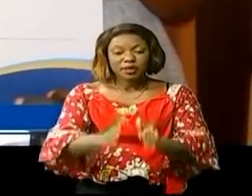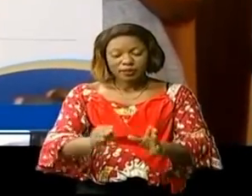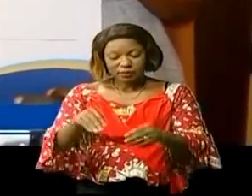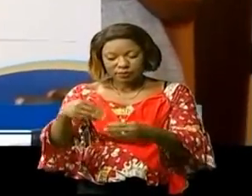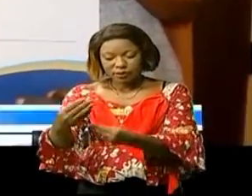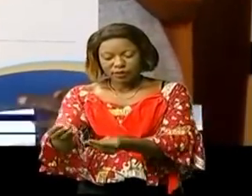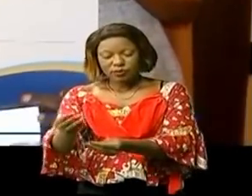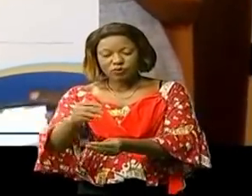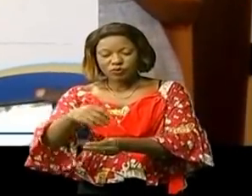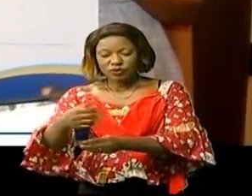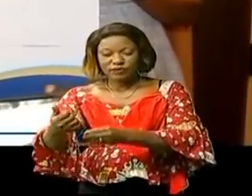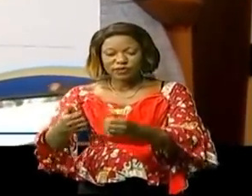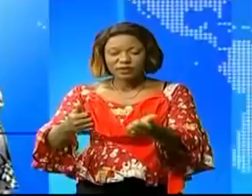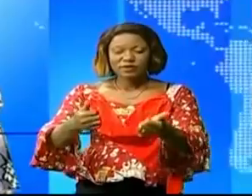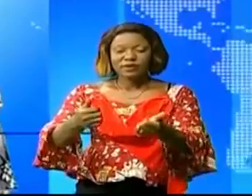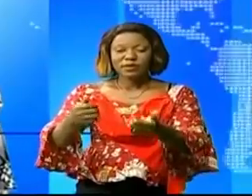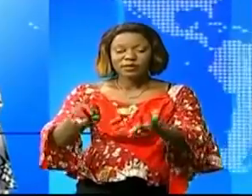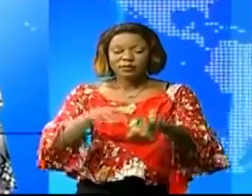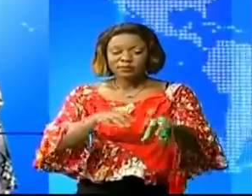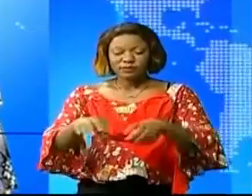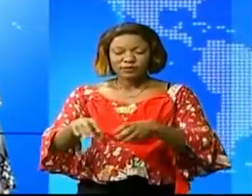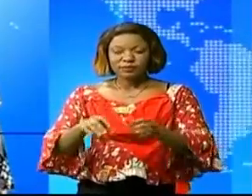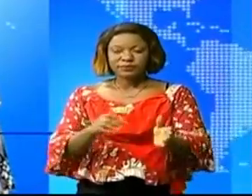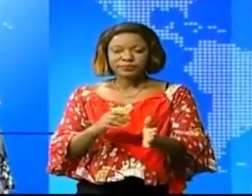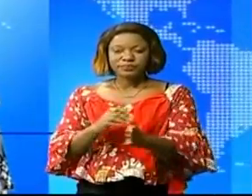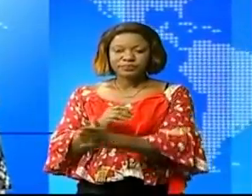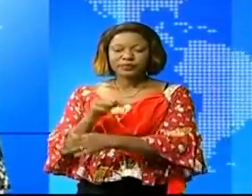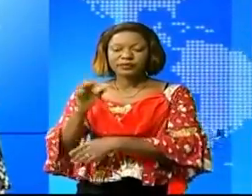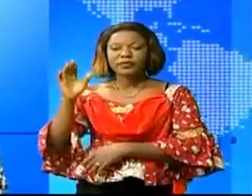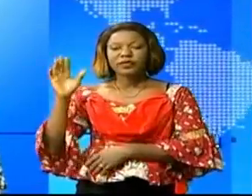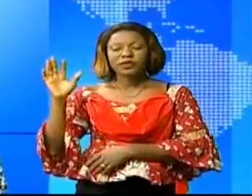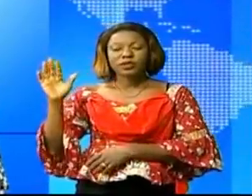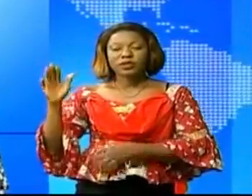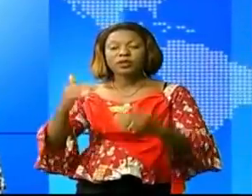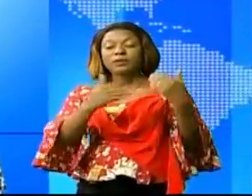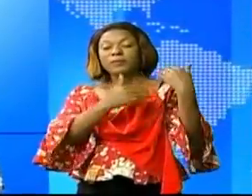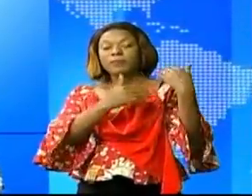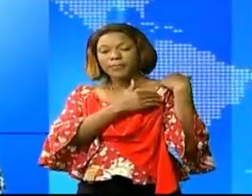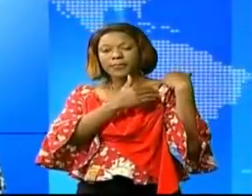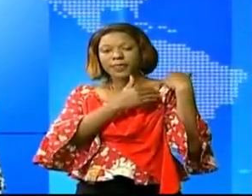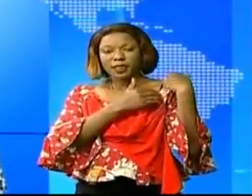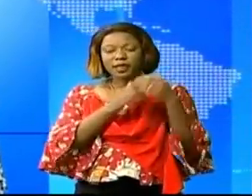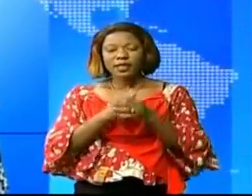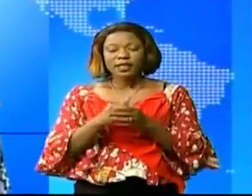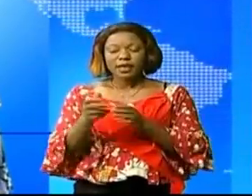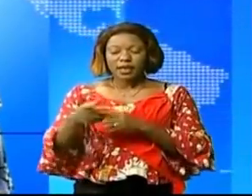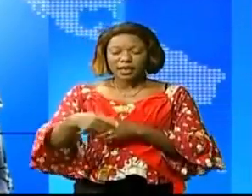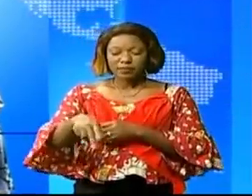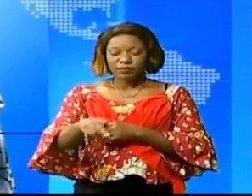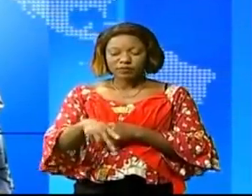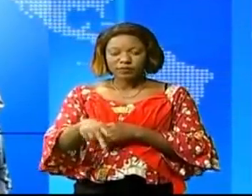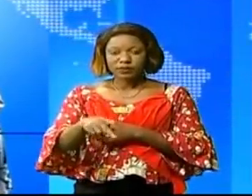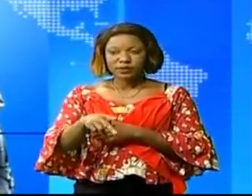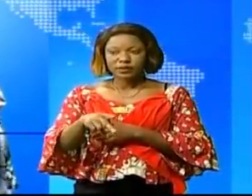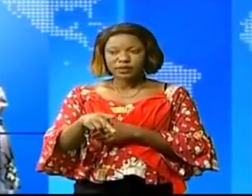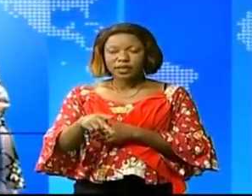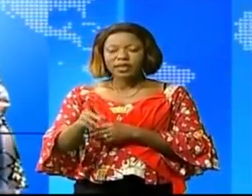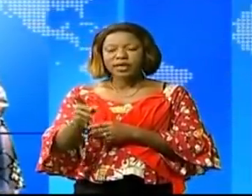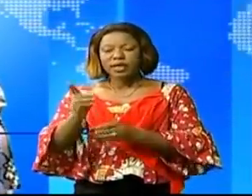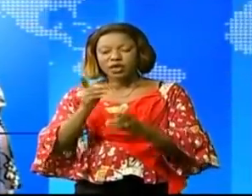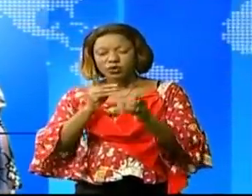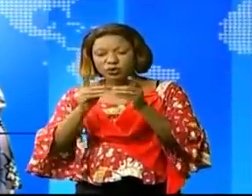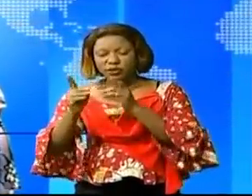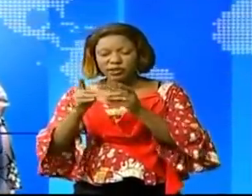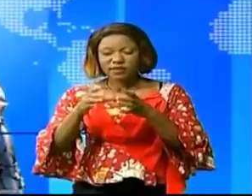leurs différents projets. À Kinshasa, l'autorité urbaine de la province a lancé des concertations avec